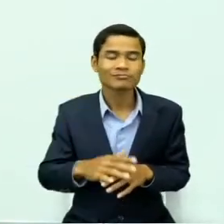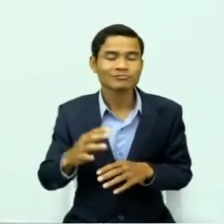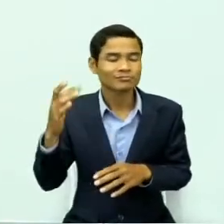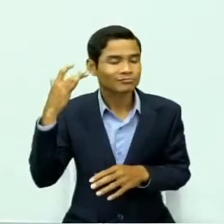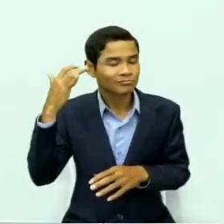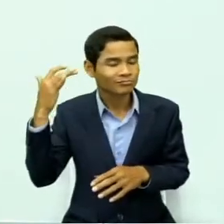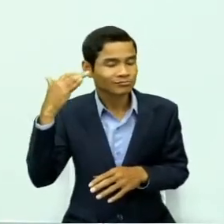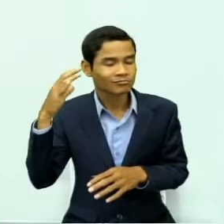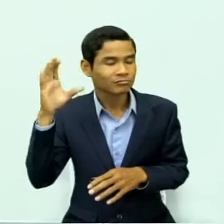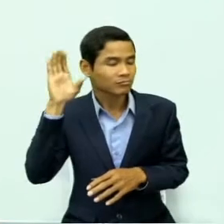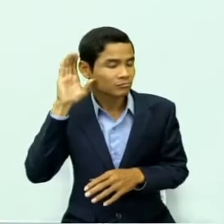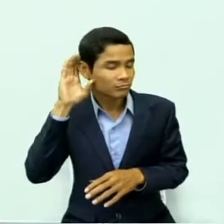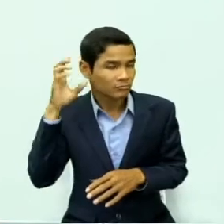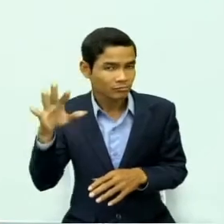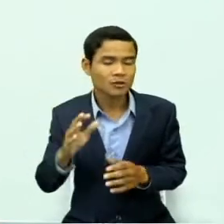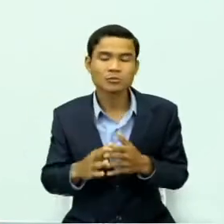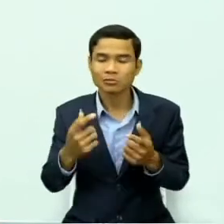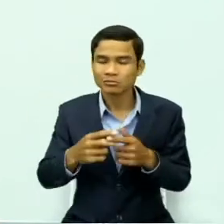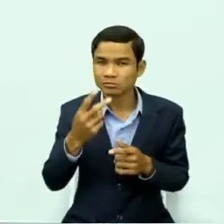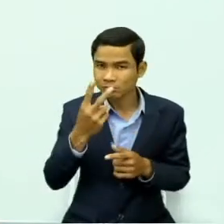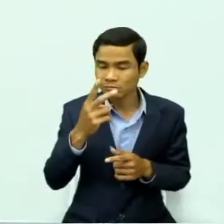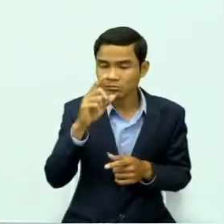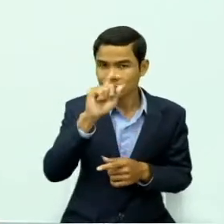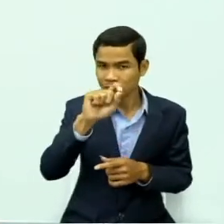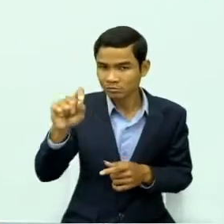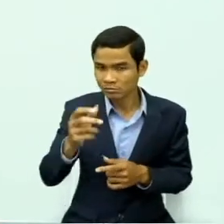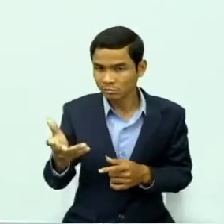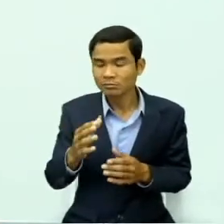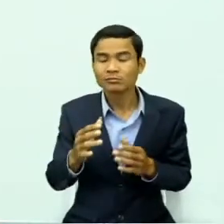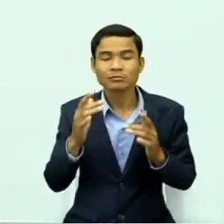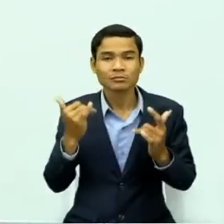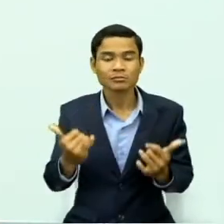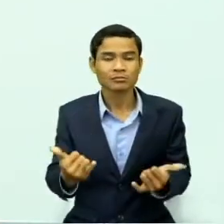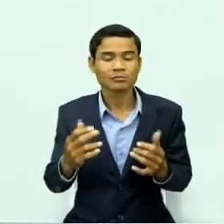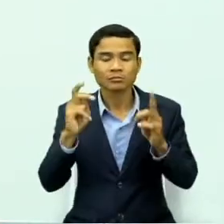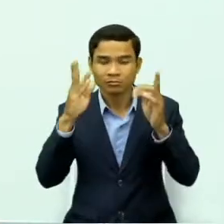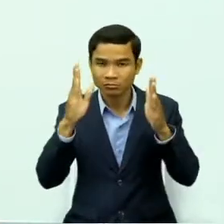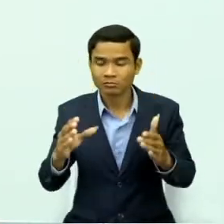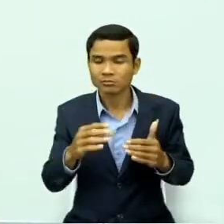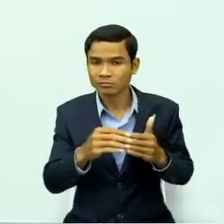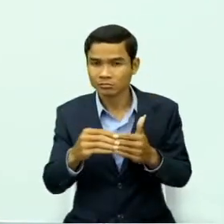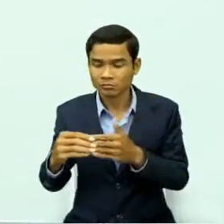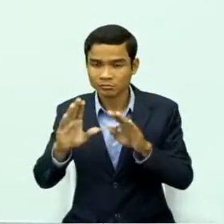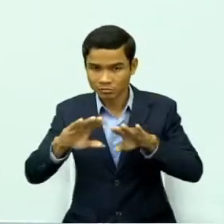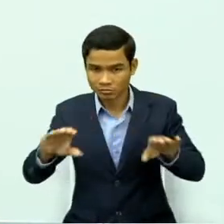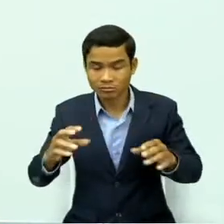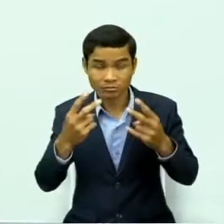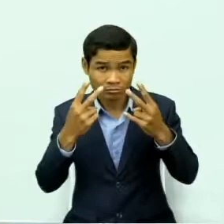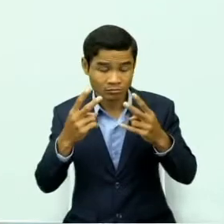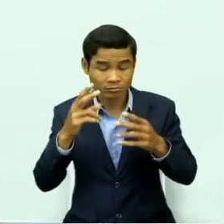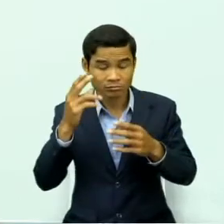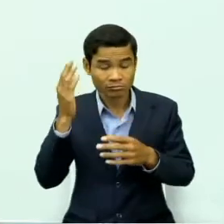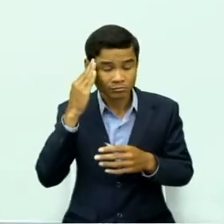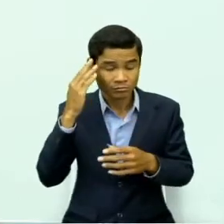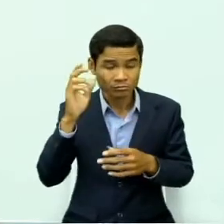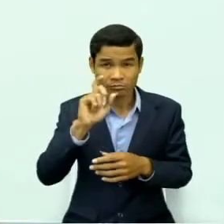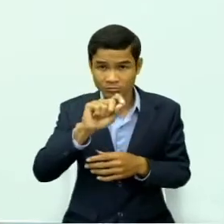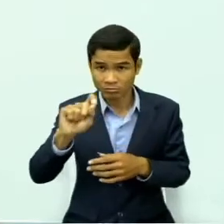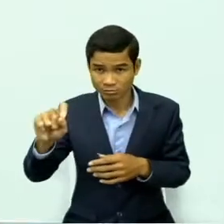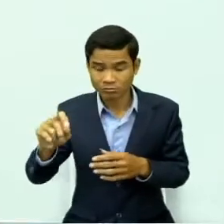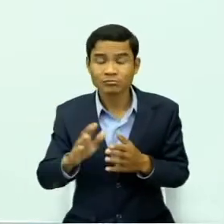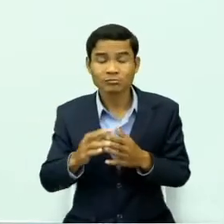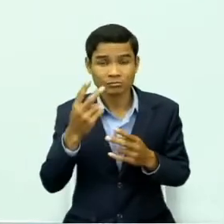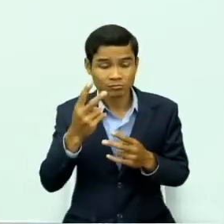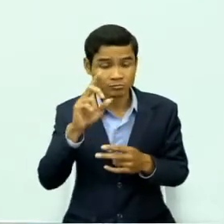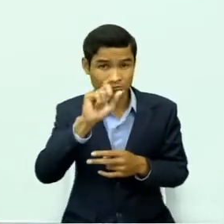Này ca xa xê tì. Chà bình toàn tiền ní nạ cừu nâng nôm con. Tự ai xa bì ca xó xa xê. Tại một nâng nôm con tự